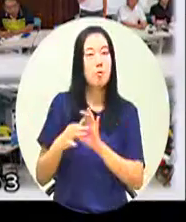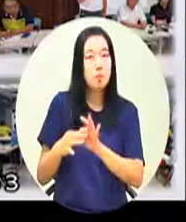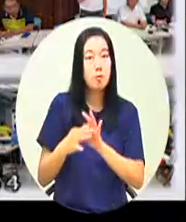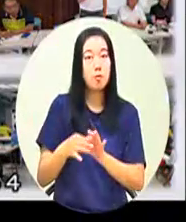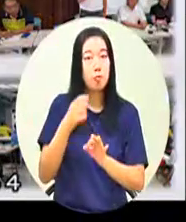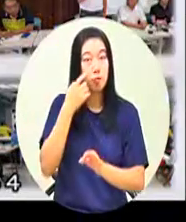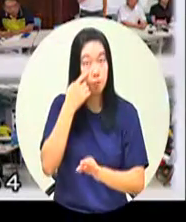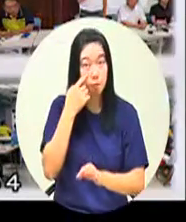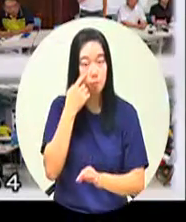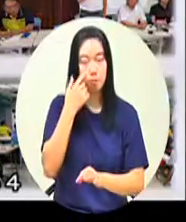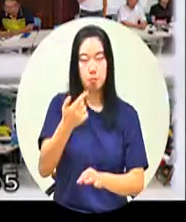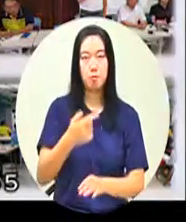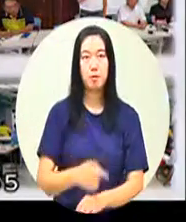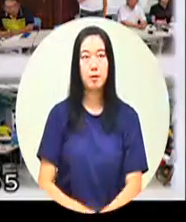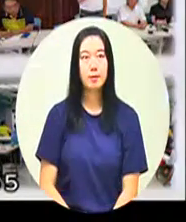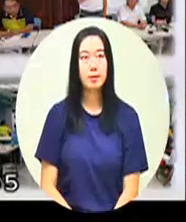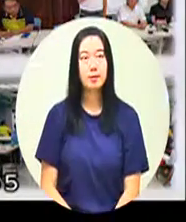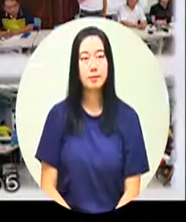题。